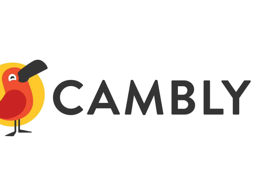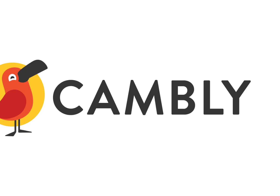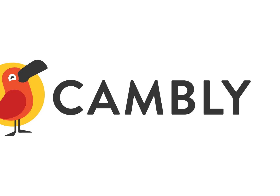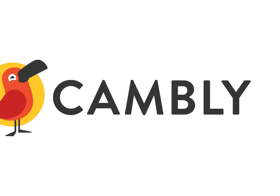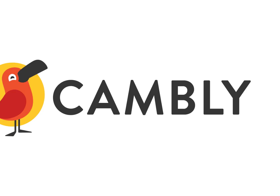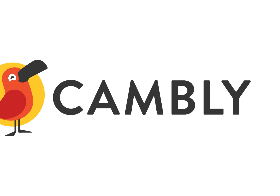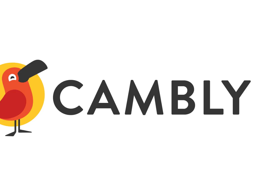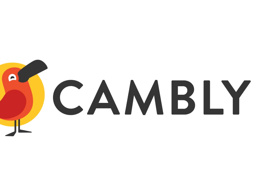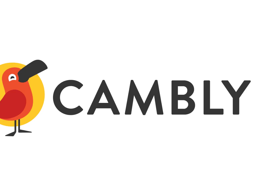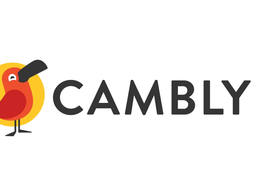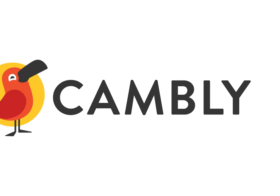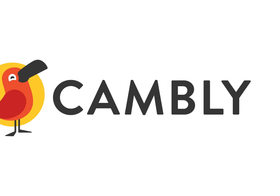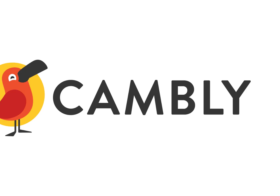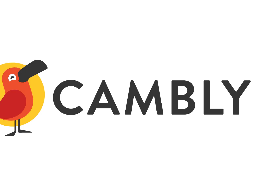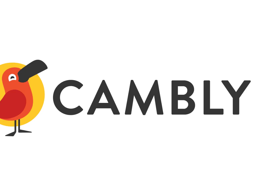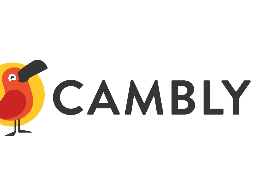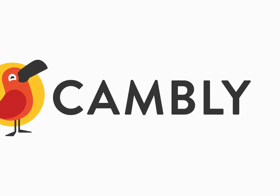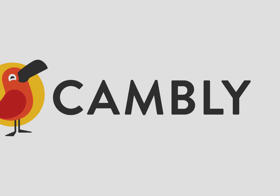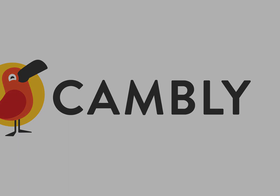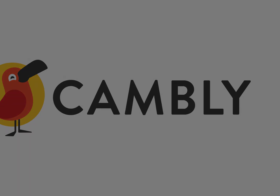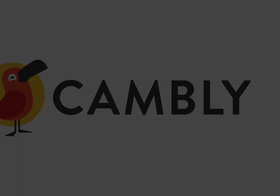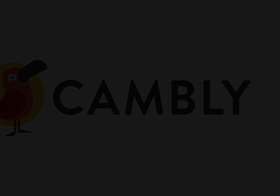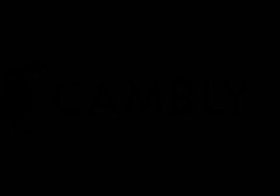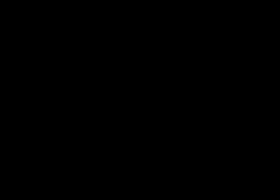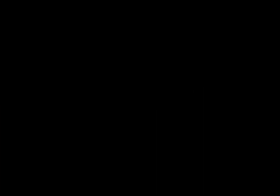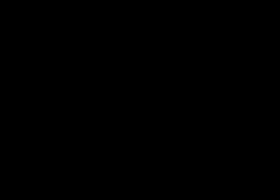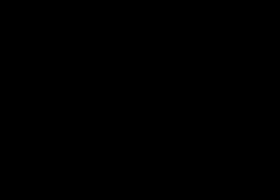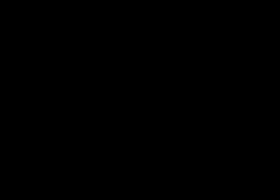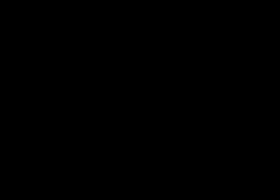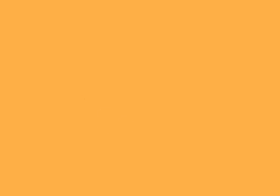Cambly, fatti un regalo e migliora il tuo inglese.